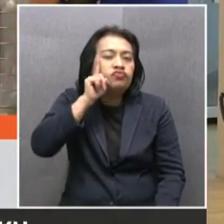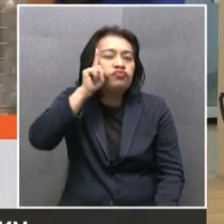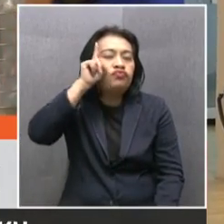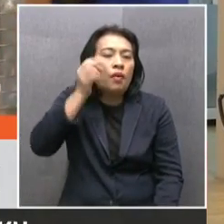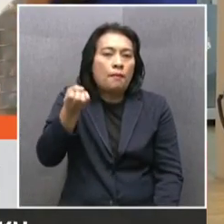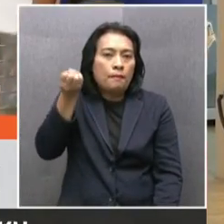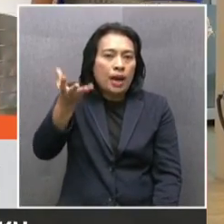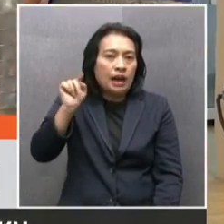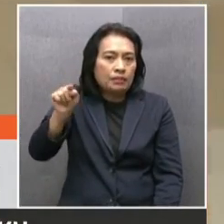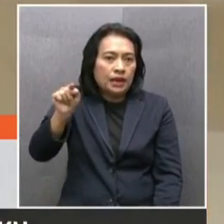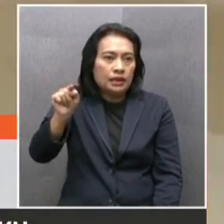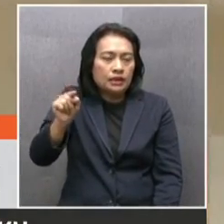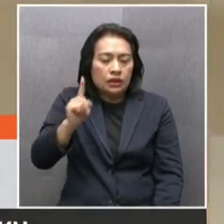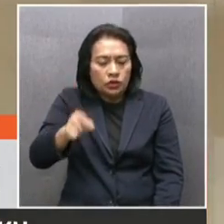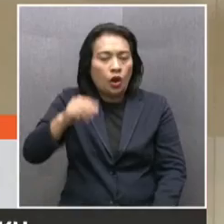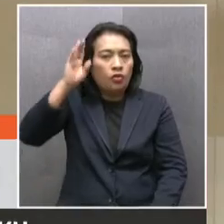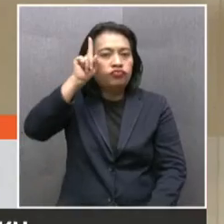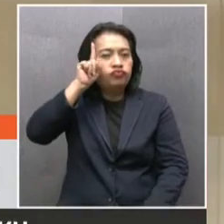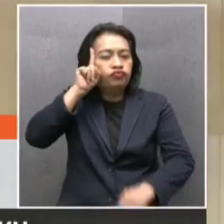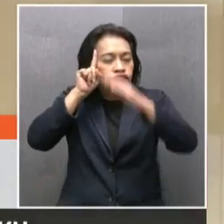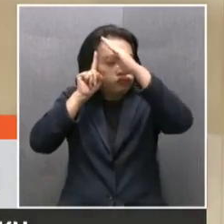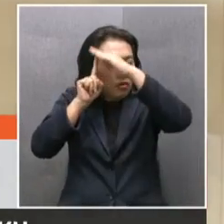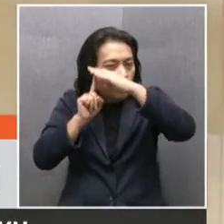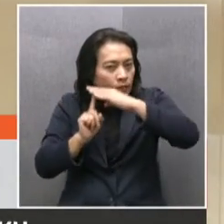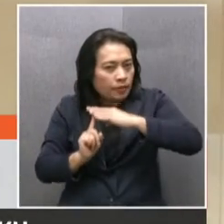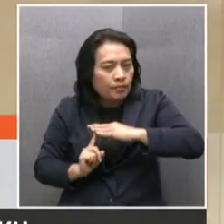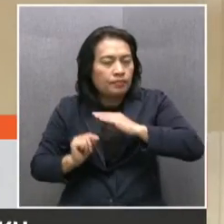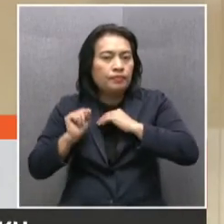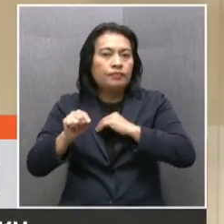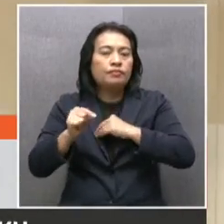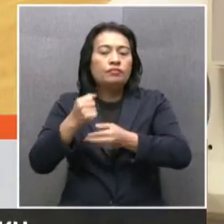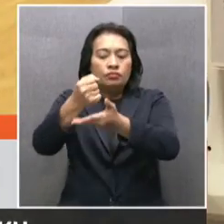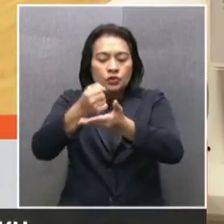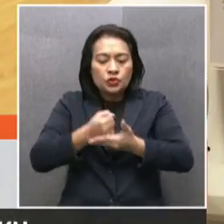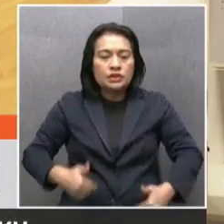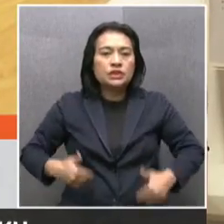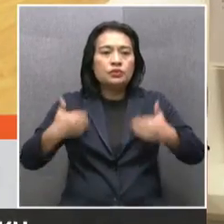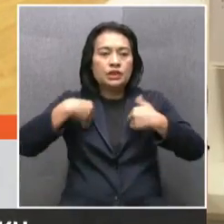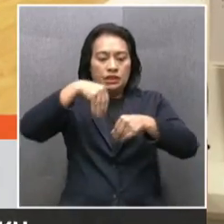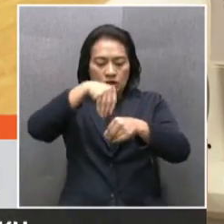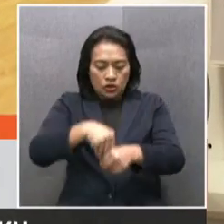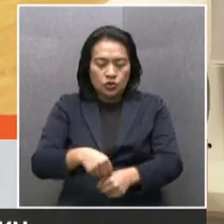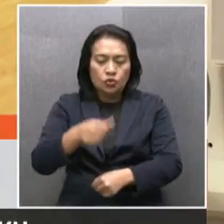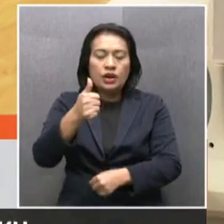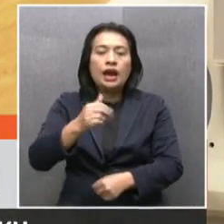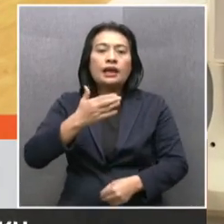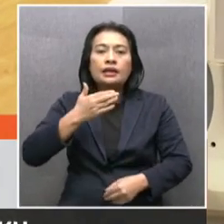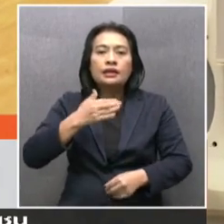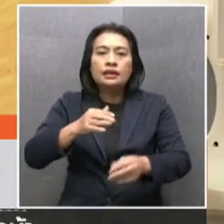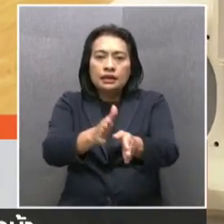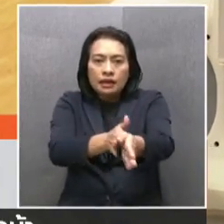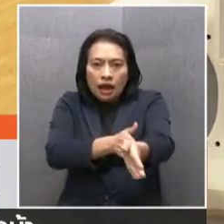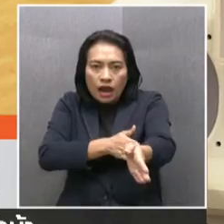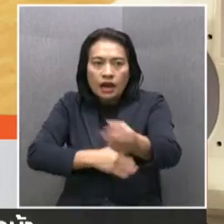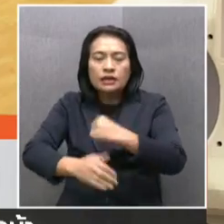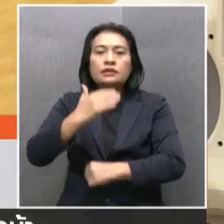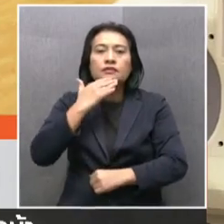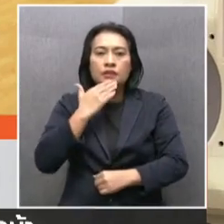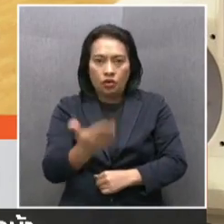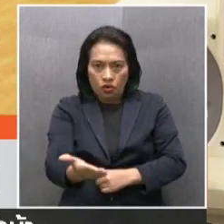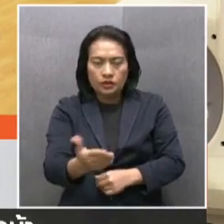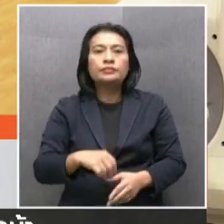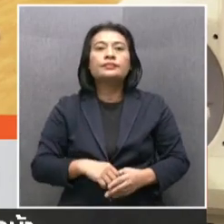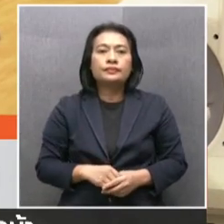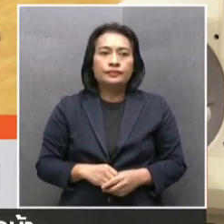ไปคุมให้ดียืดชีวีให้ยืนยาวนะคะหรือว่า measure your blood pressure accurately control it